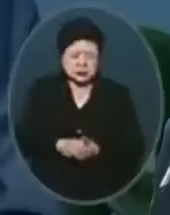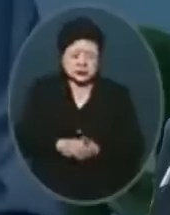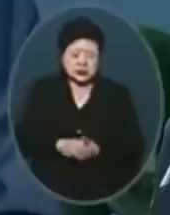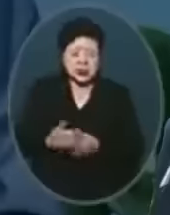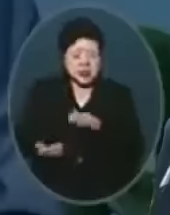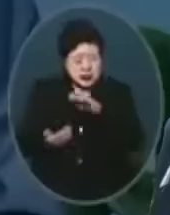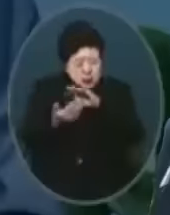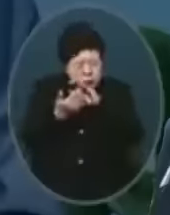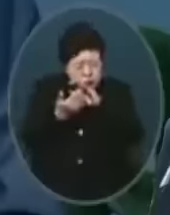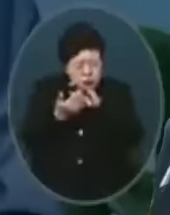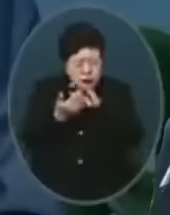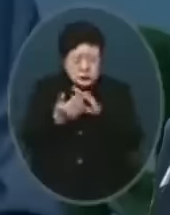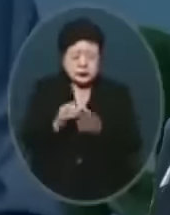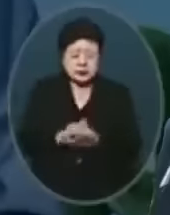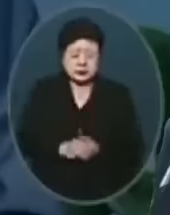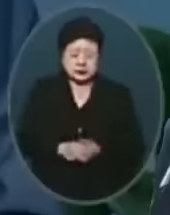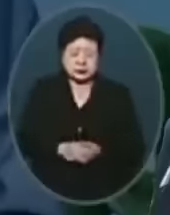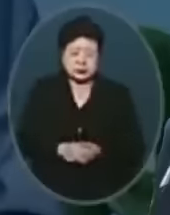이루는